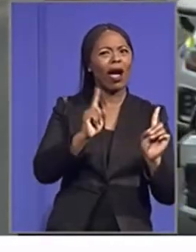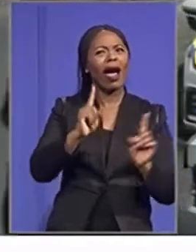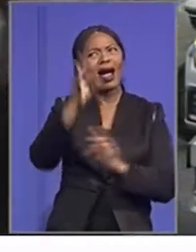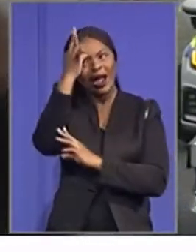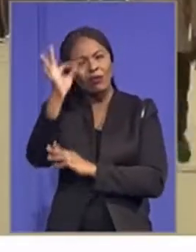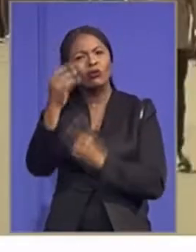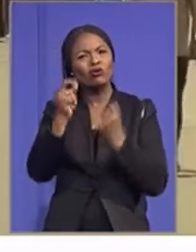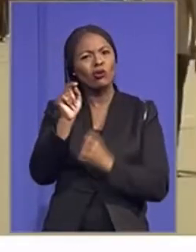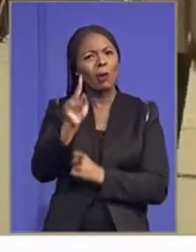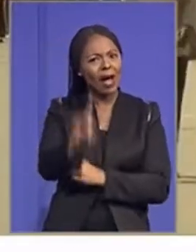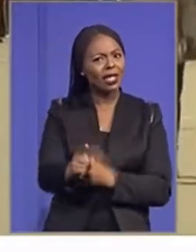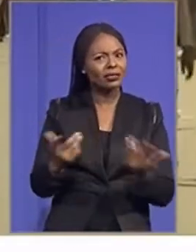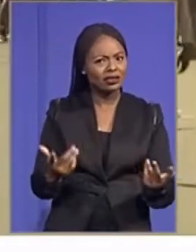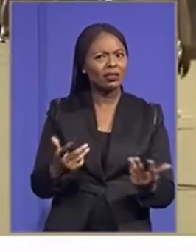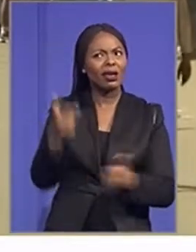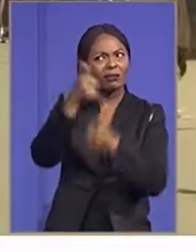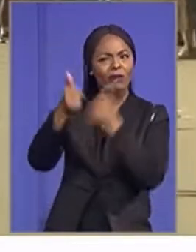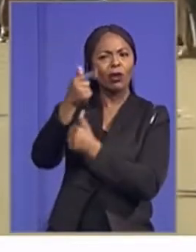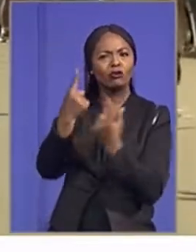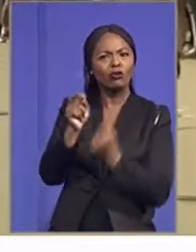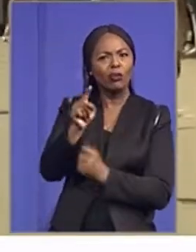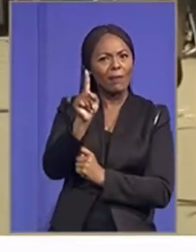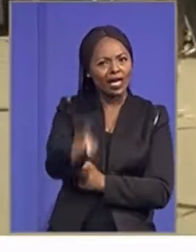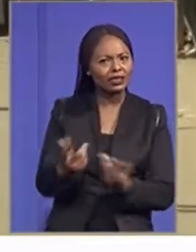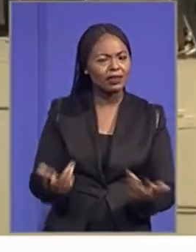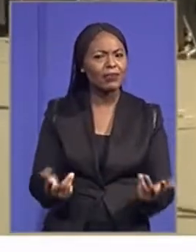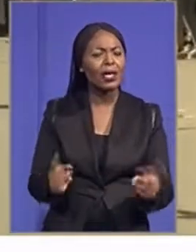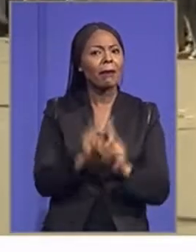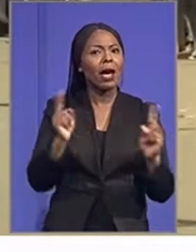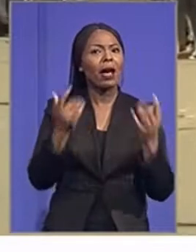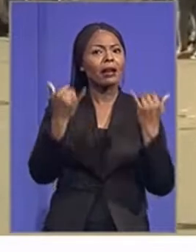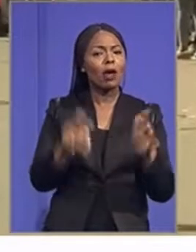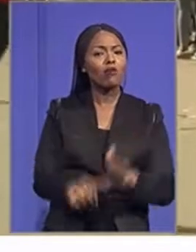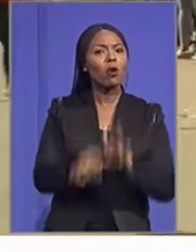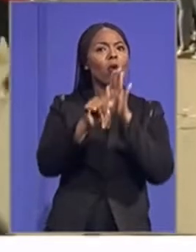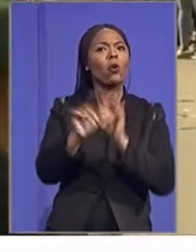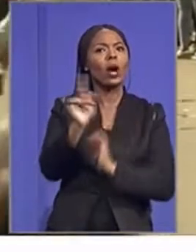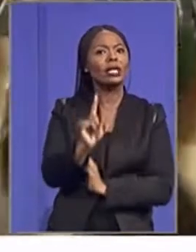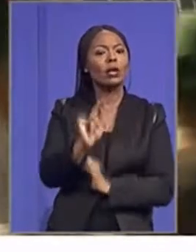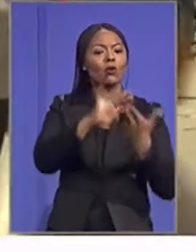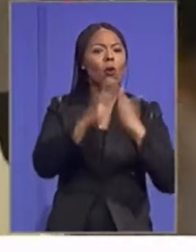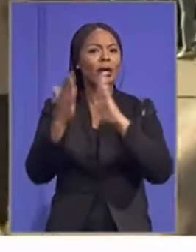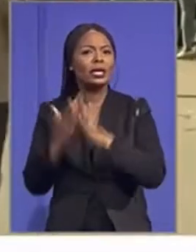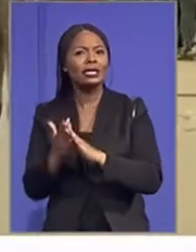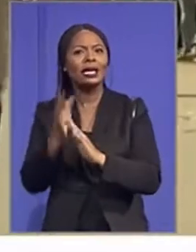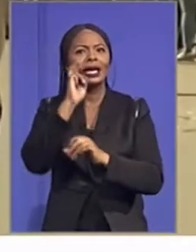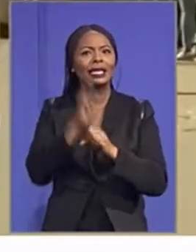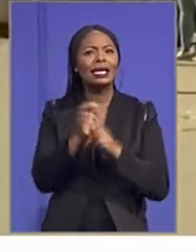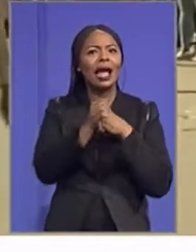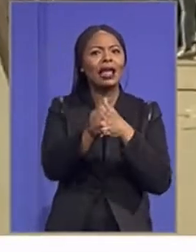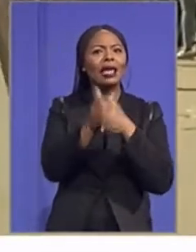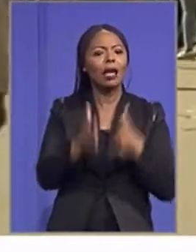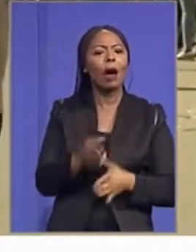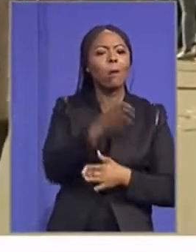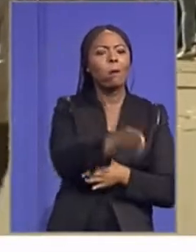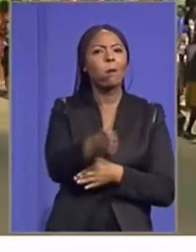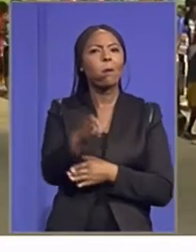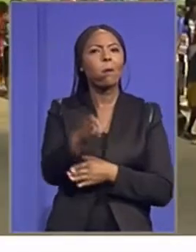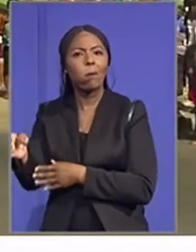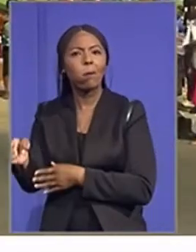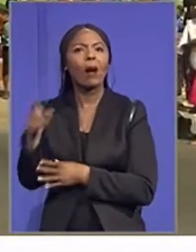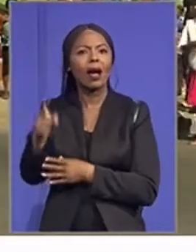Mara se segolo se botlhokwa haholo ke hore ko setjhabeng mo badudi ba dulang hona ho be le boetapele ho be le baetapele ba le